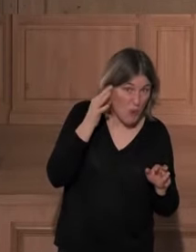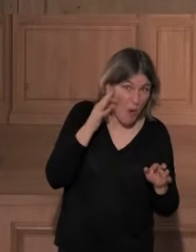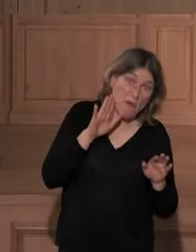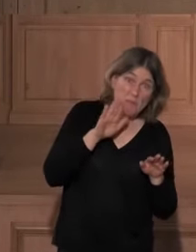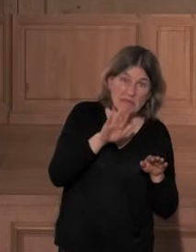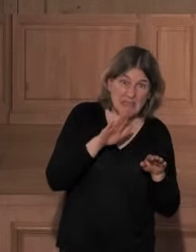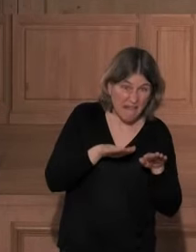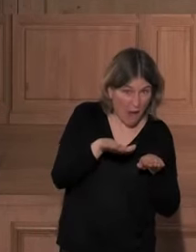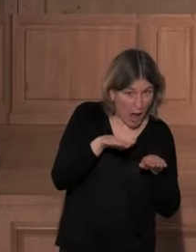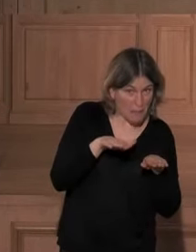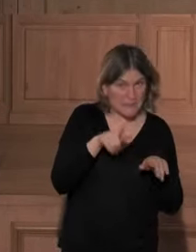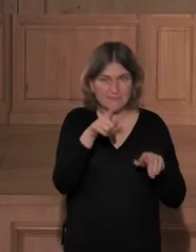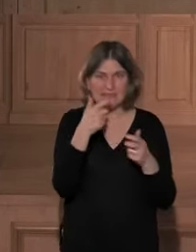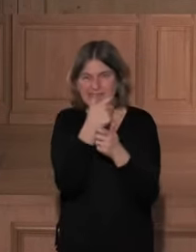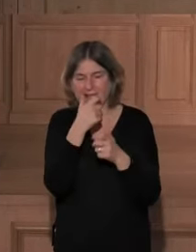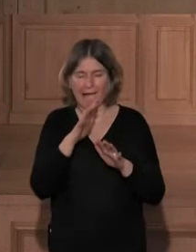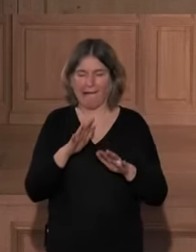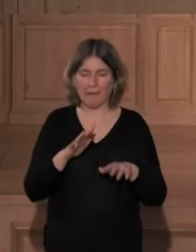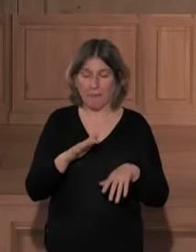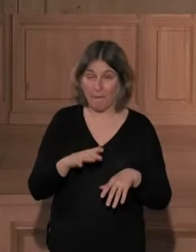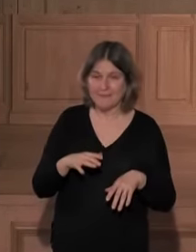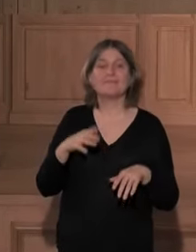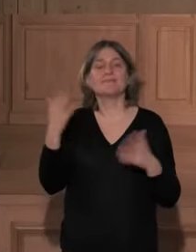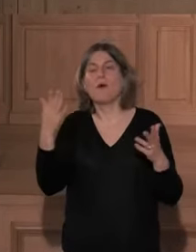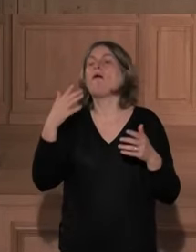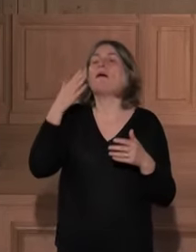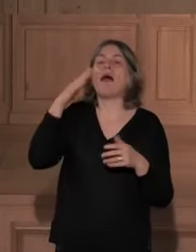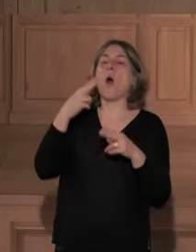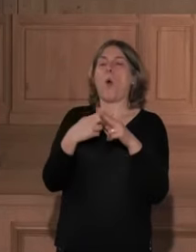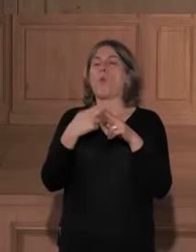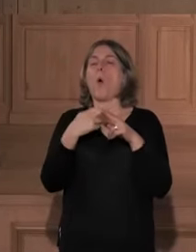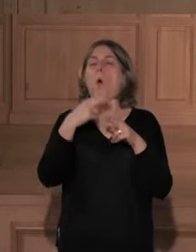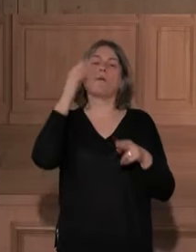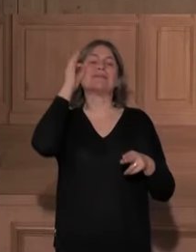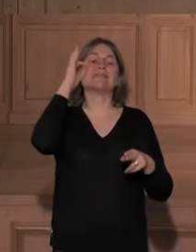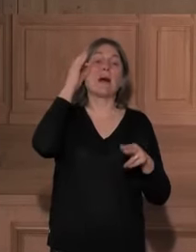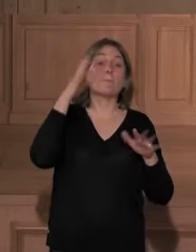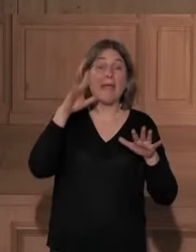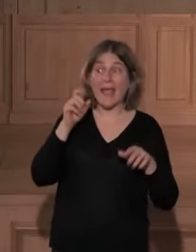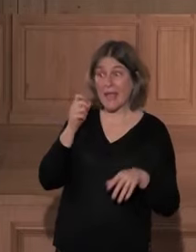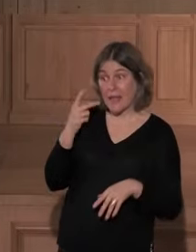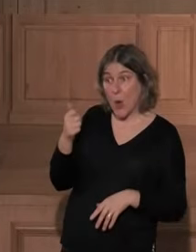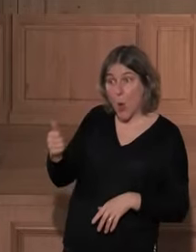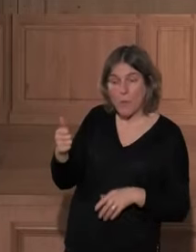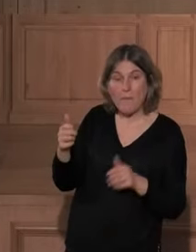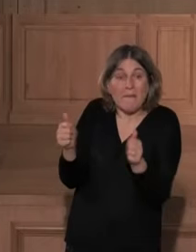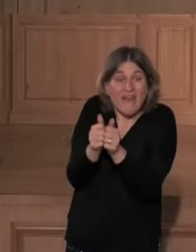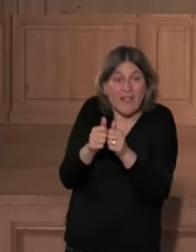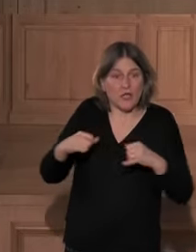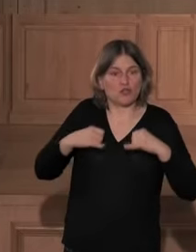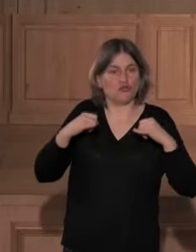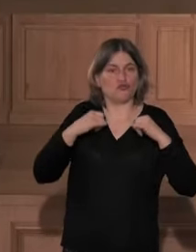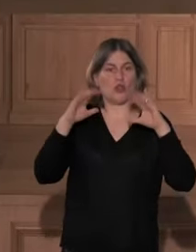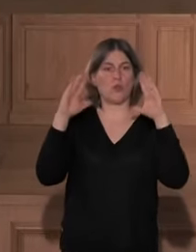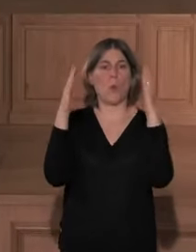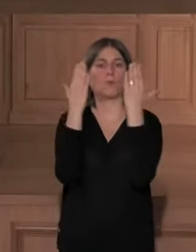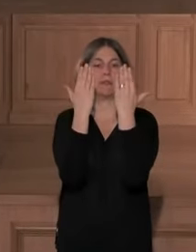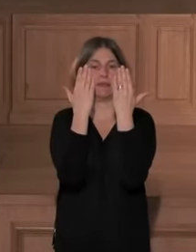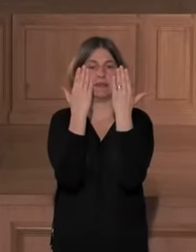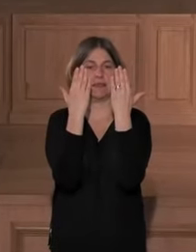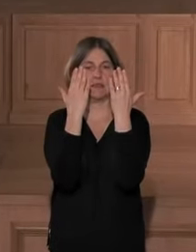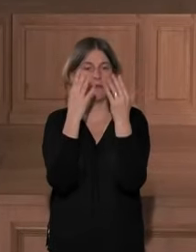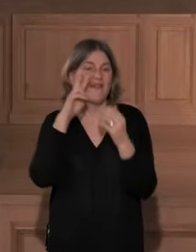Il y a le rap. Moi, je connais le rap. On connaît Booba, Karim. Enfin, mais le rap que faisait Daoud avec les jeunes, ça avait un sens, ça avait un